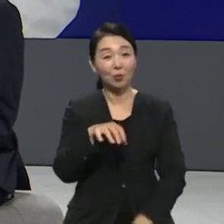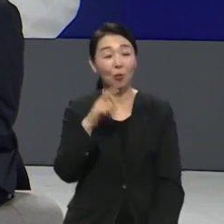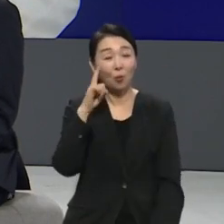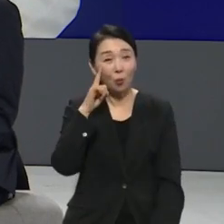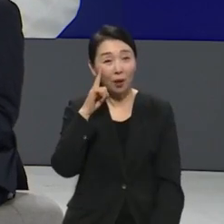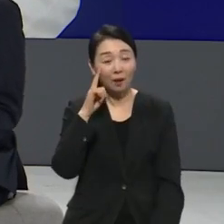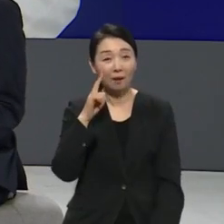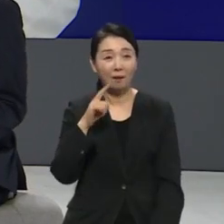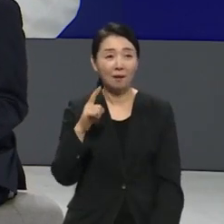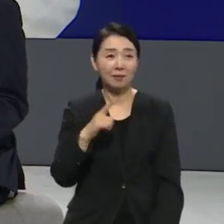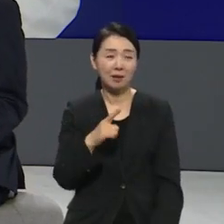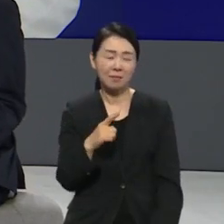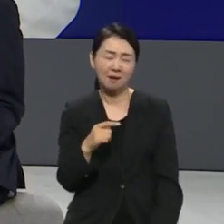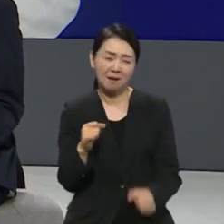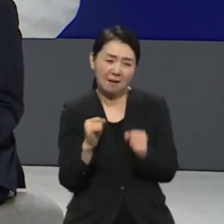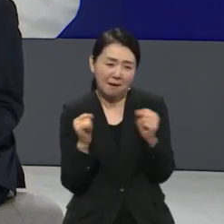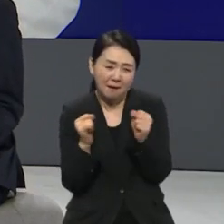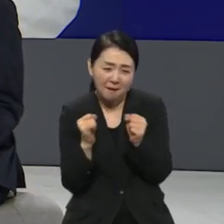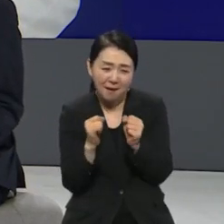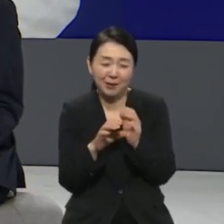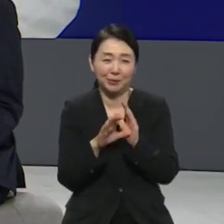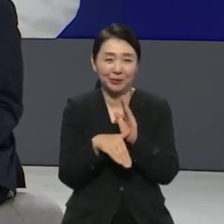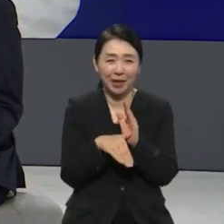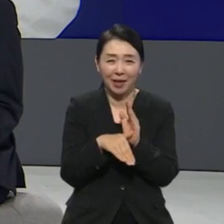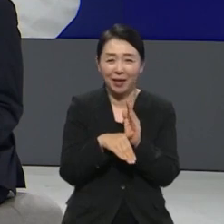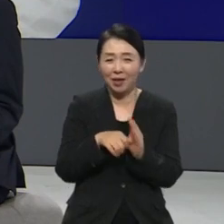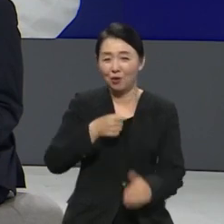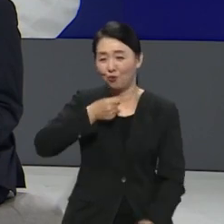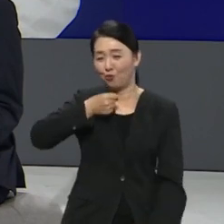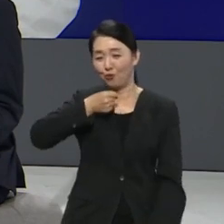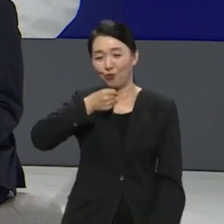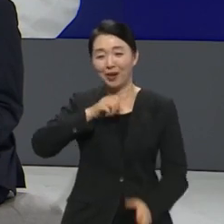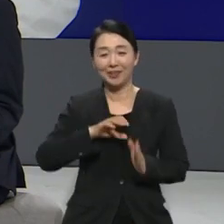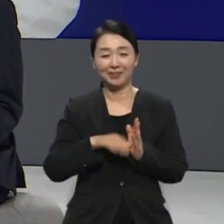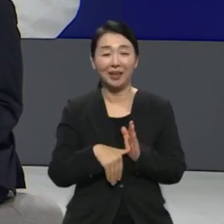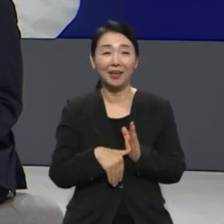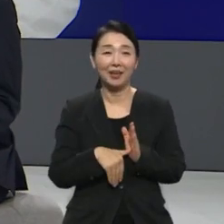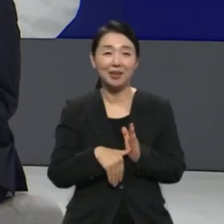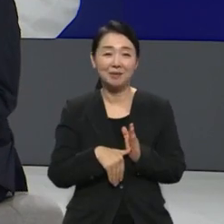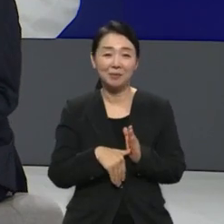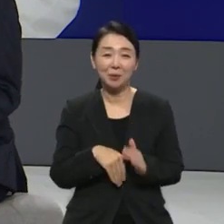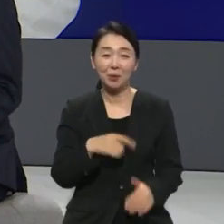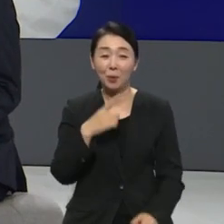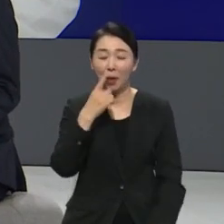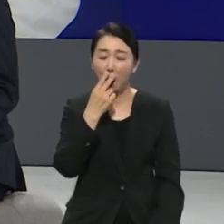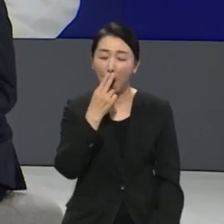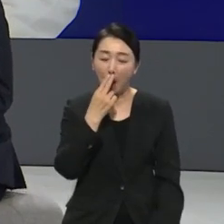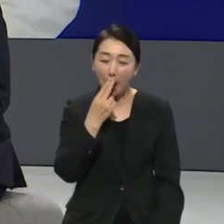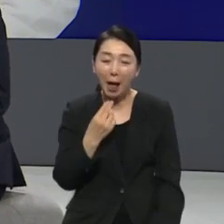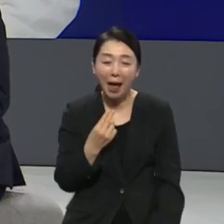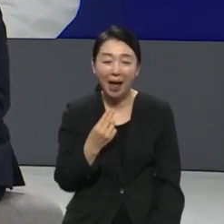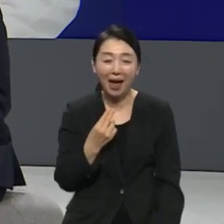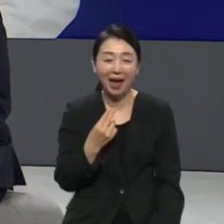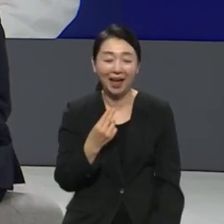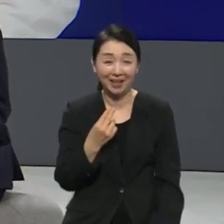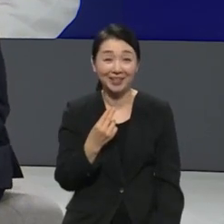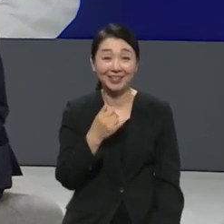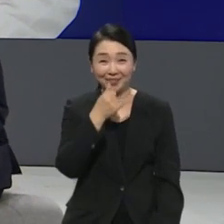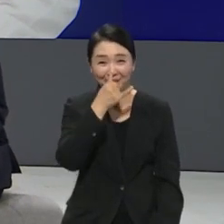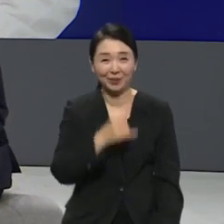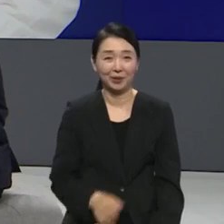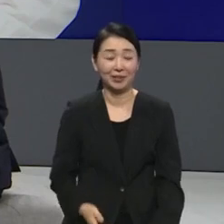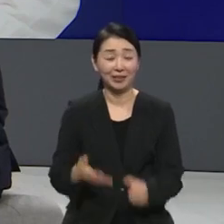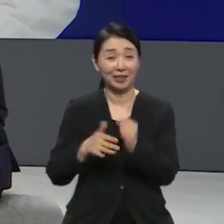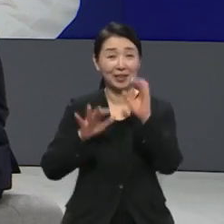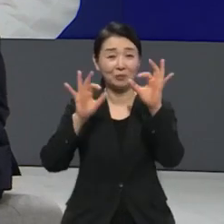여의도가 진짜 칼바람이 막 부는데 제가 네. 현장에서 중계를 할 때 좀 코에 물이 좀 흘러서 그것을 이렇게 좀 저는 사진을